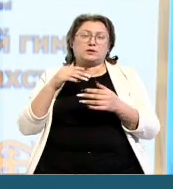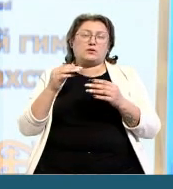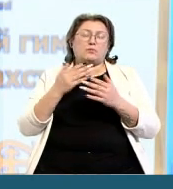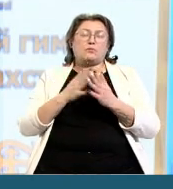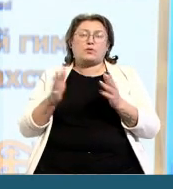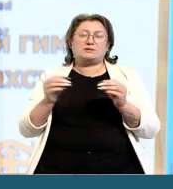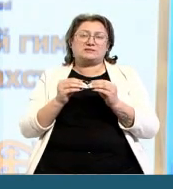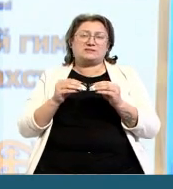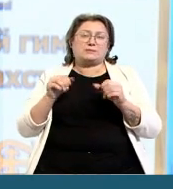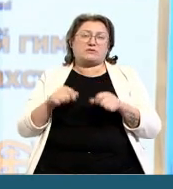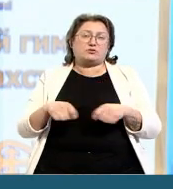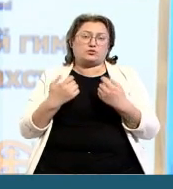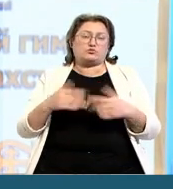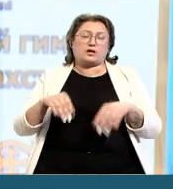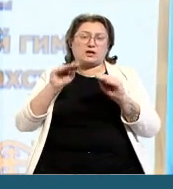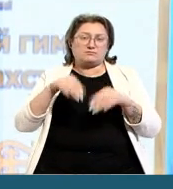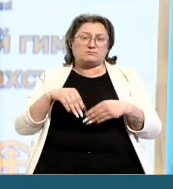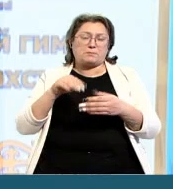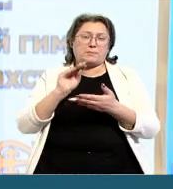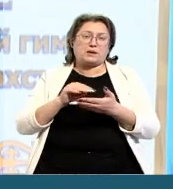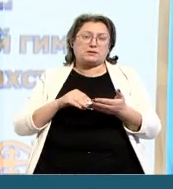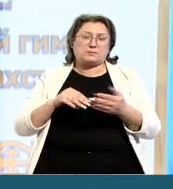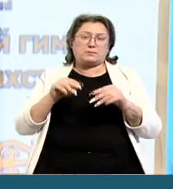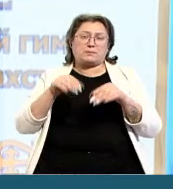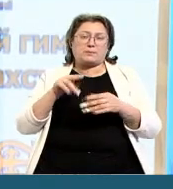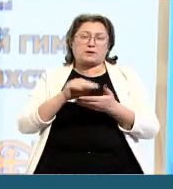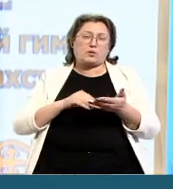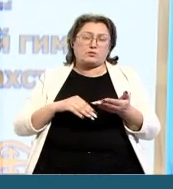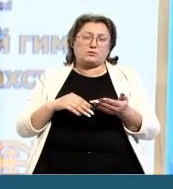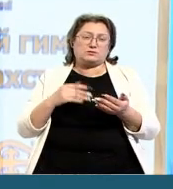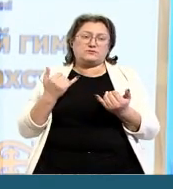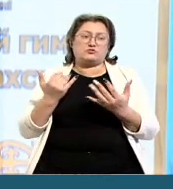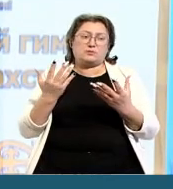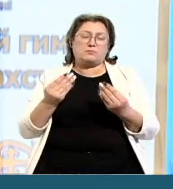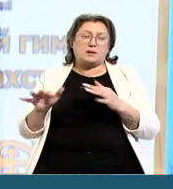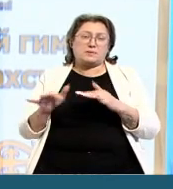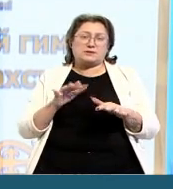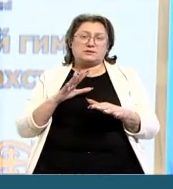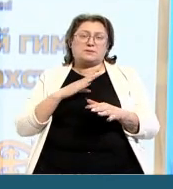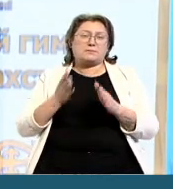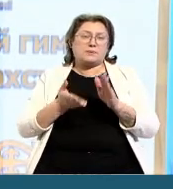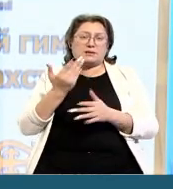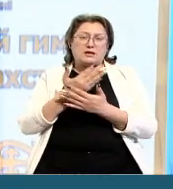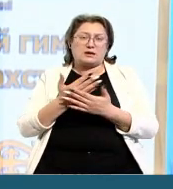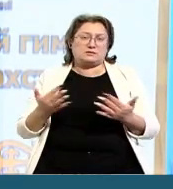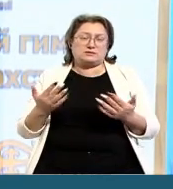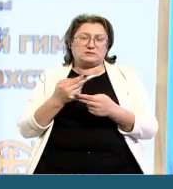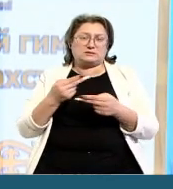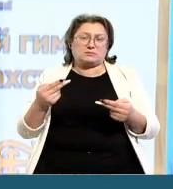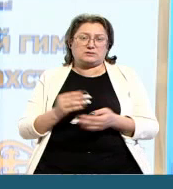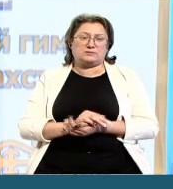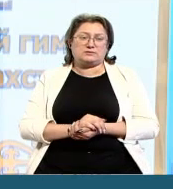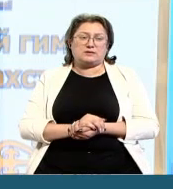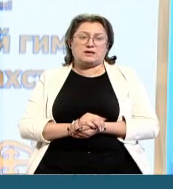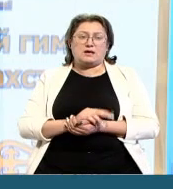анықталып, әкімшілік хаттамалар жасалды. Бүгінгі шарада түрлі тақырыптар қозғалды. Ол жол көлік оқиғасы болсын, электронды темекі болсын.